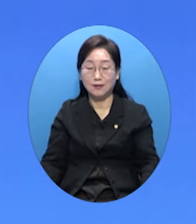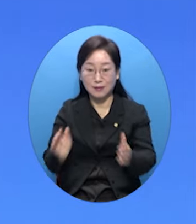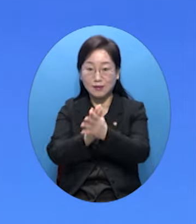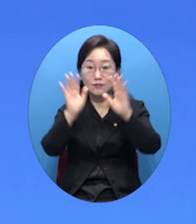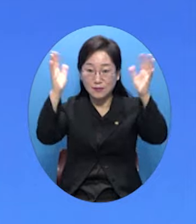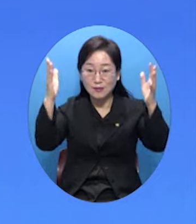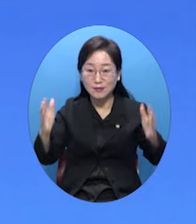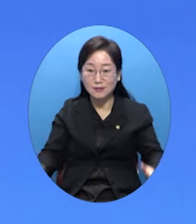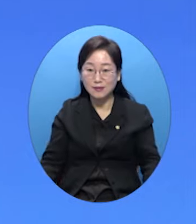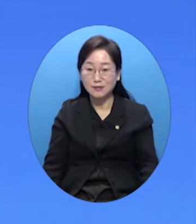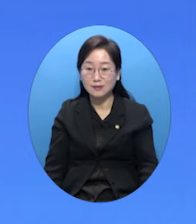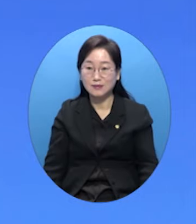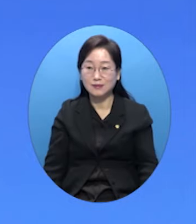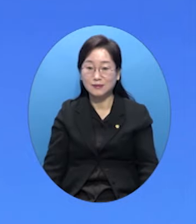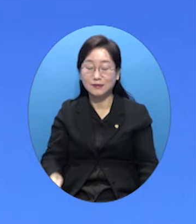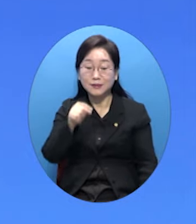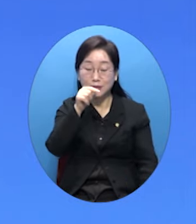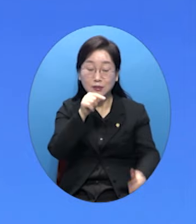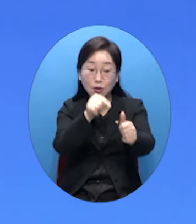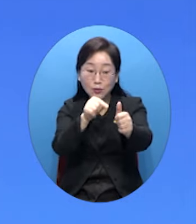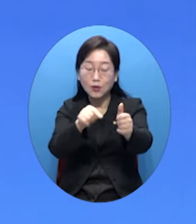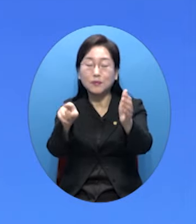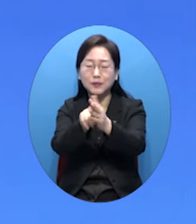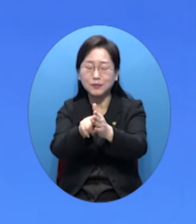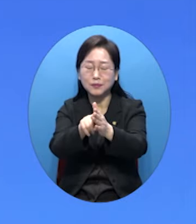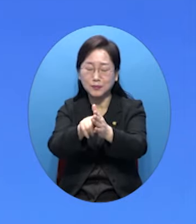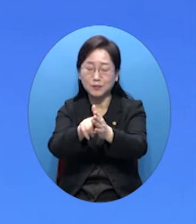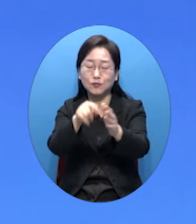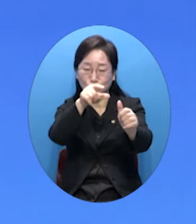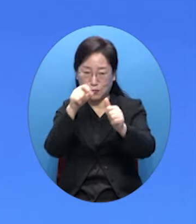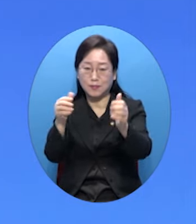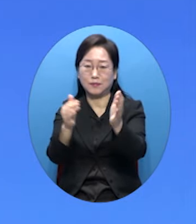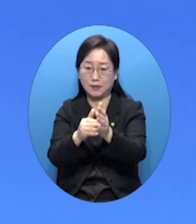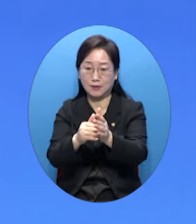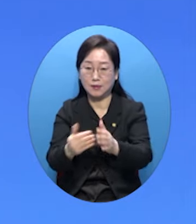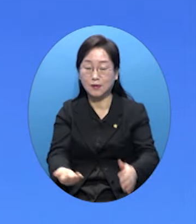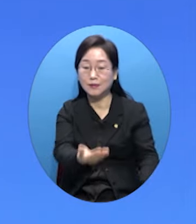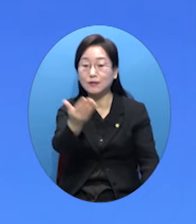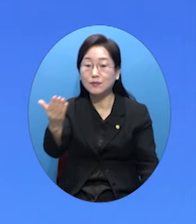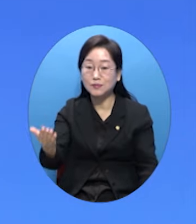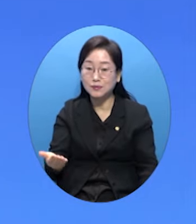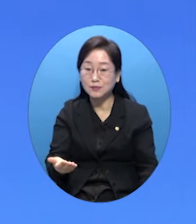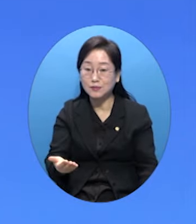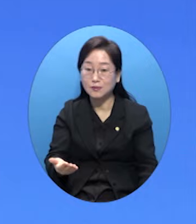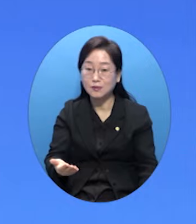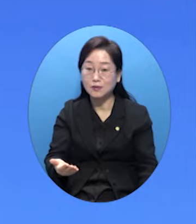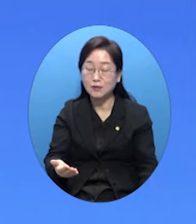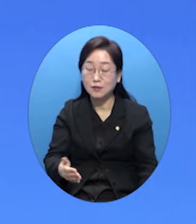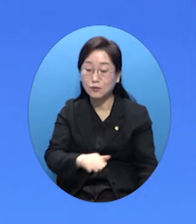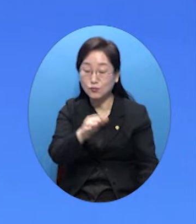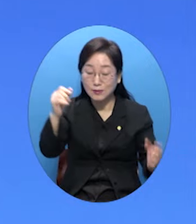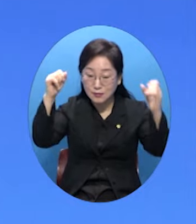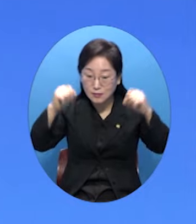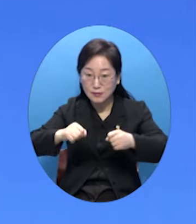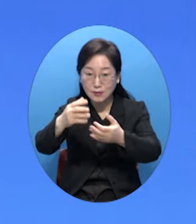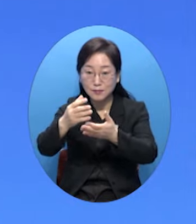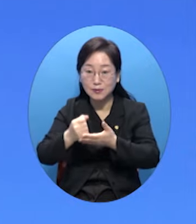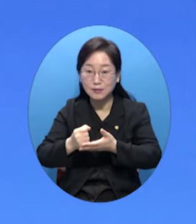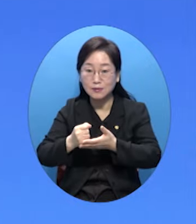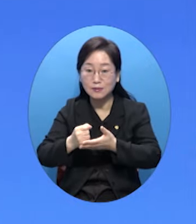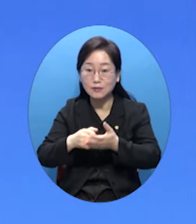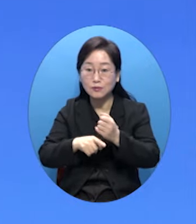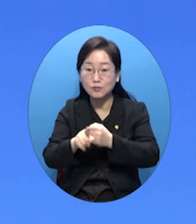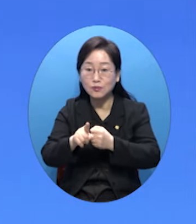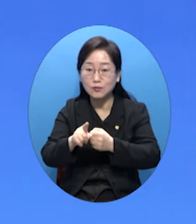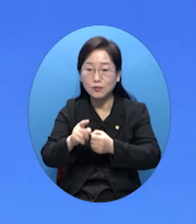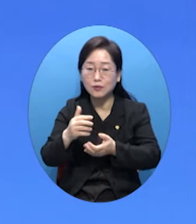할렐루야. 내 믿음이 너를 구원하였다. 여러분, 우리가 응답받는 것은